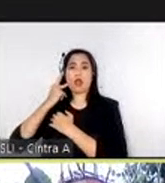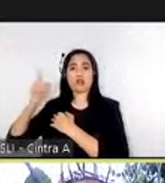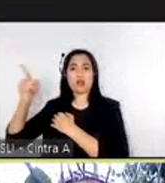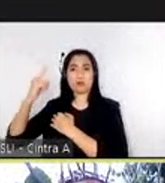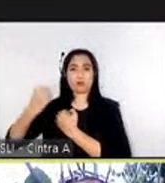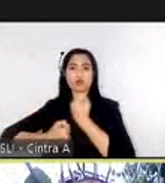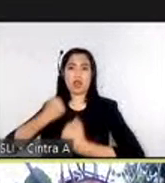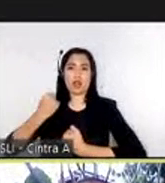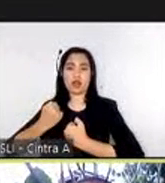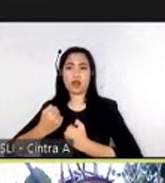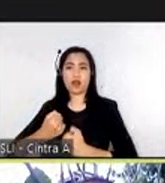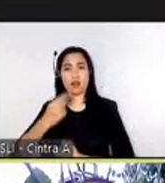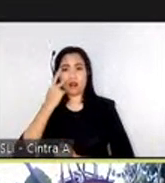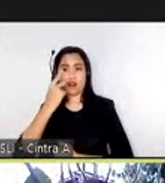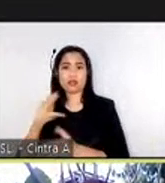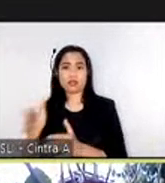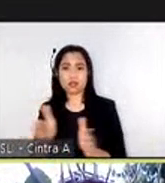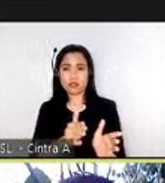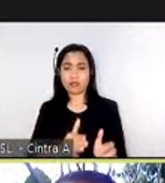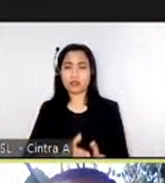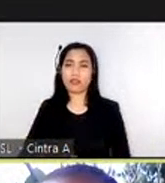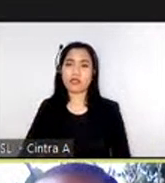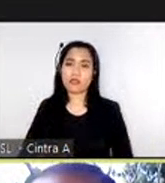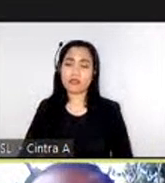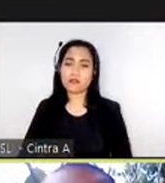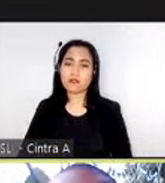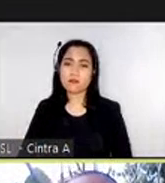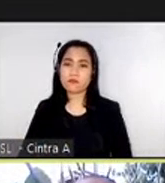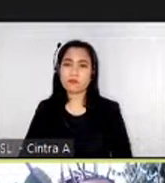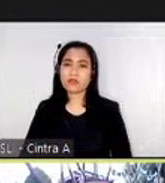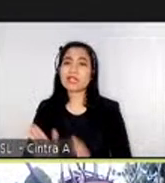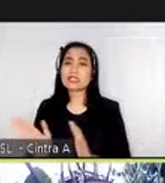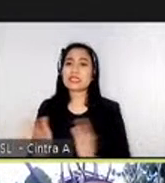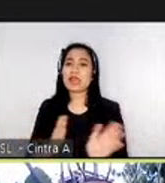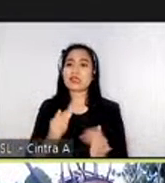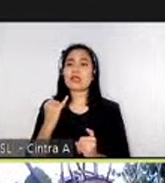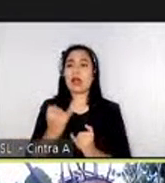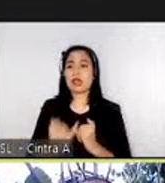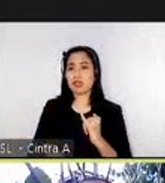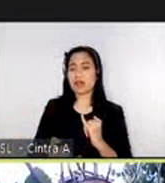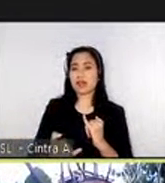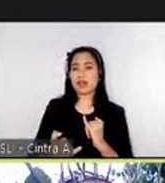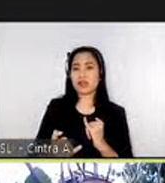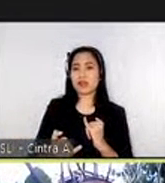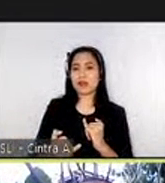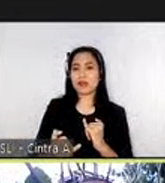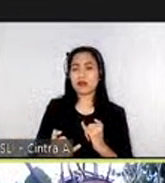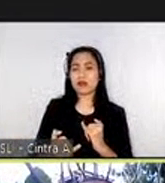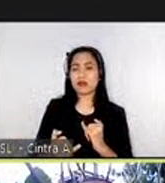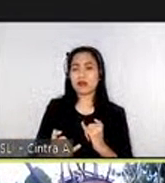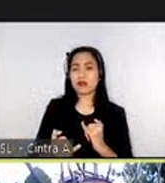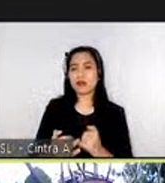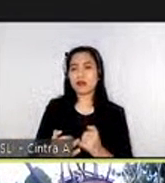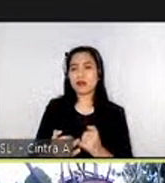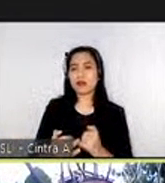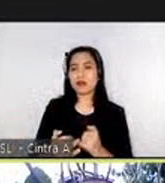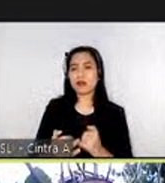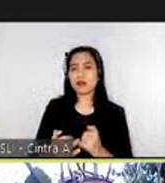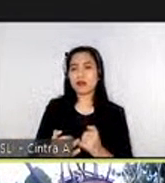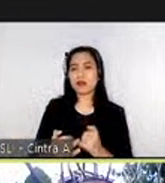eh slide berikutnya slide terakhir eh Saya ingin menutup